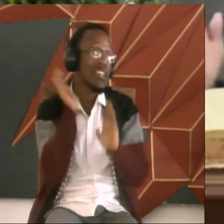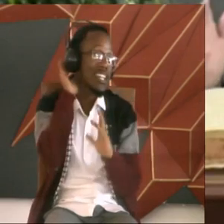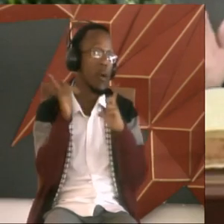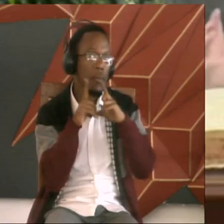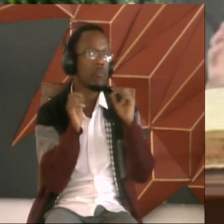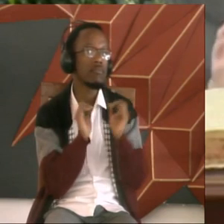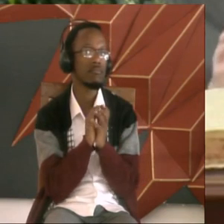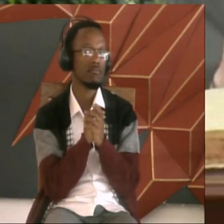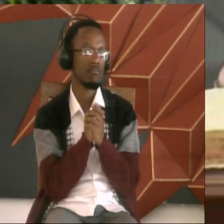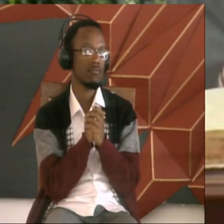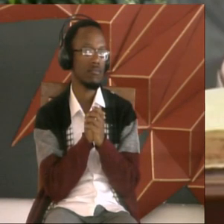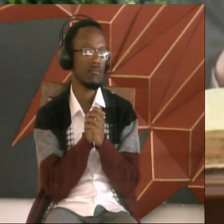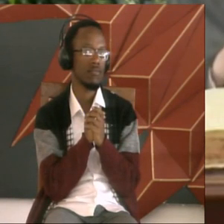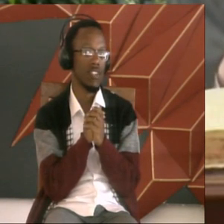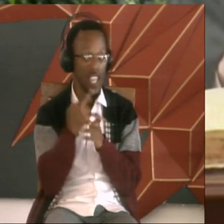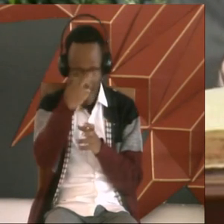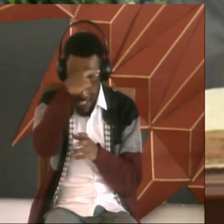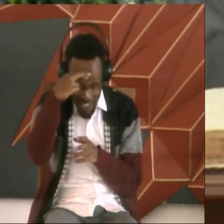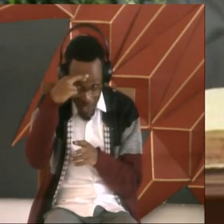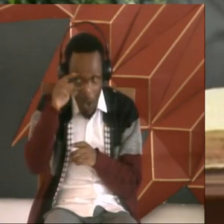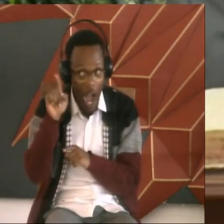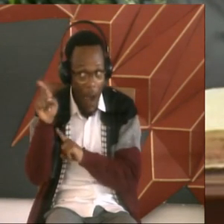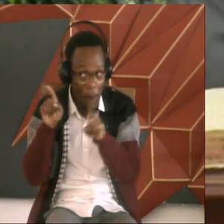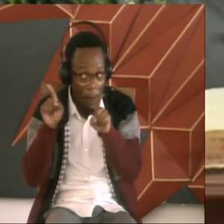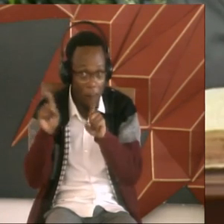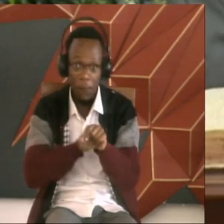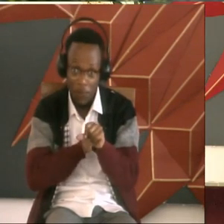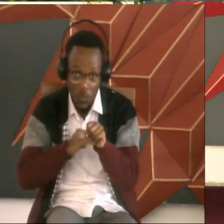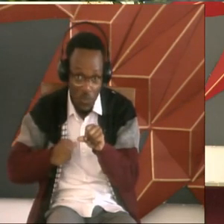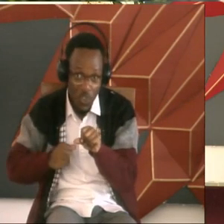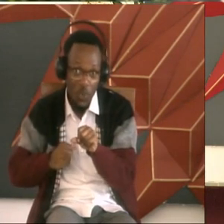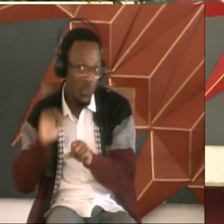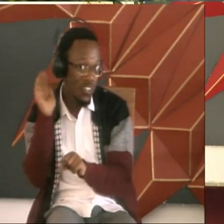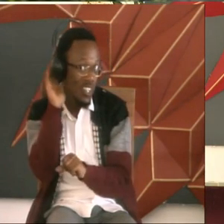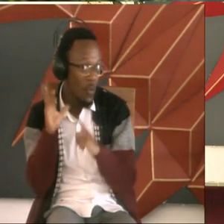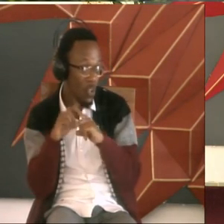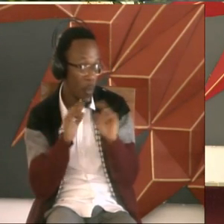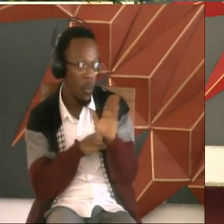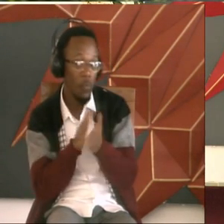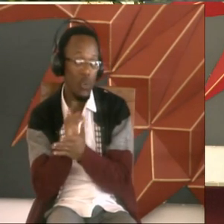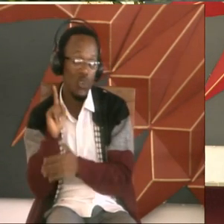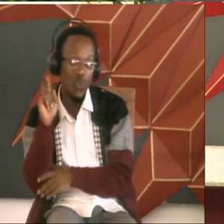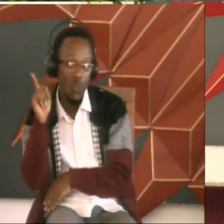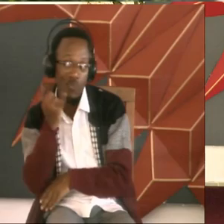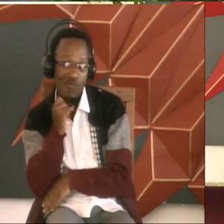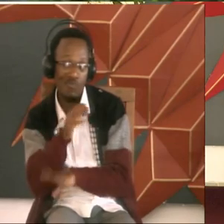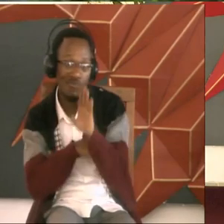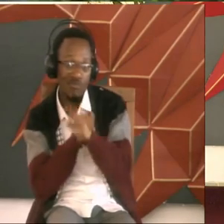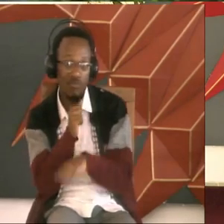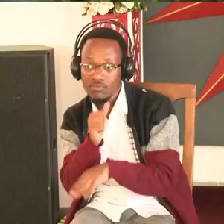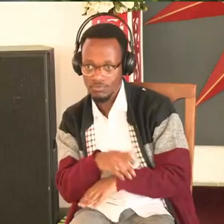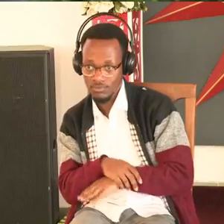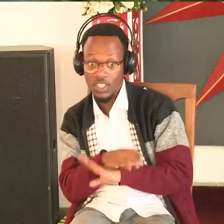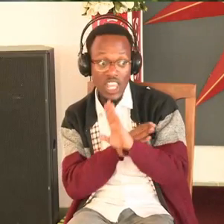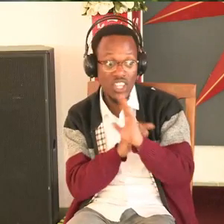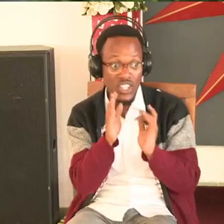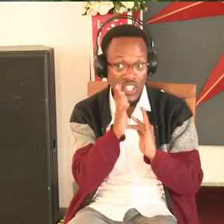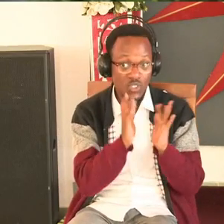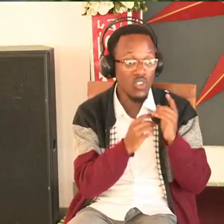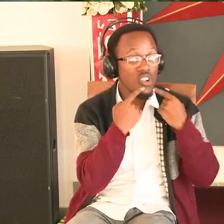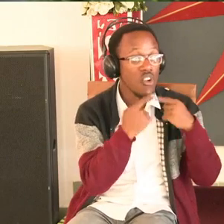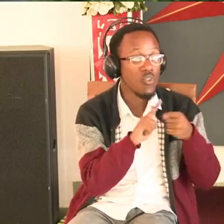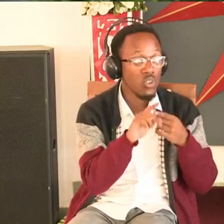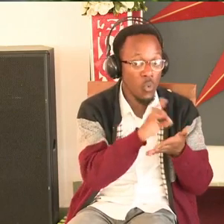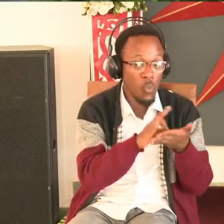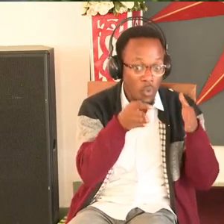igituma igituma mutumva nuko mutaraba Imana. Yabwiraga abandi hano, yabwiraga abanditsi